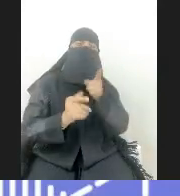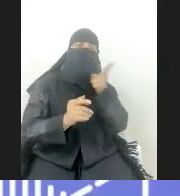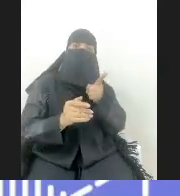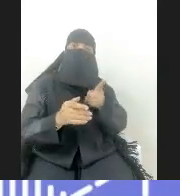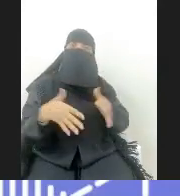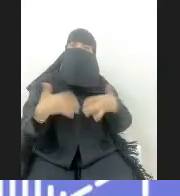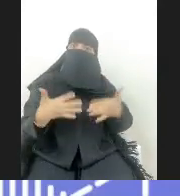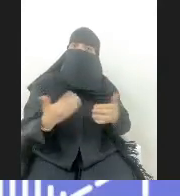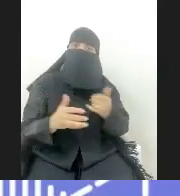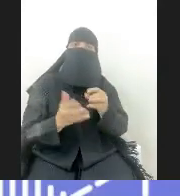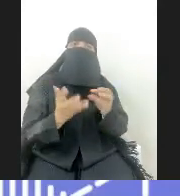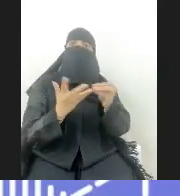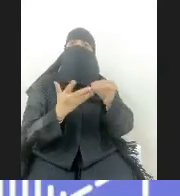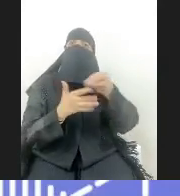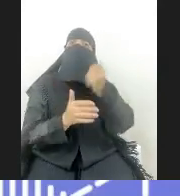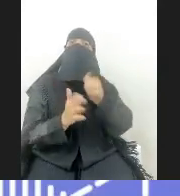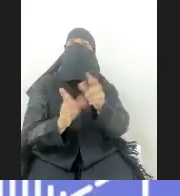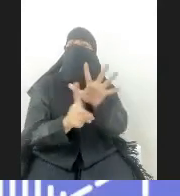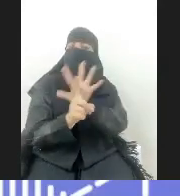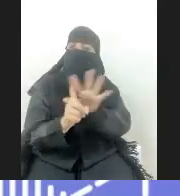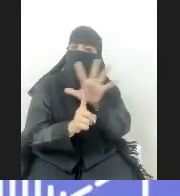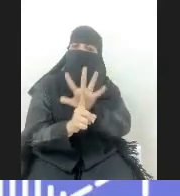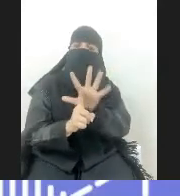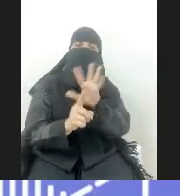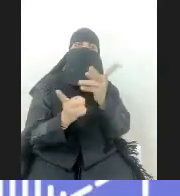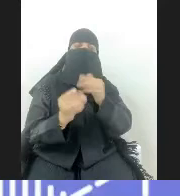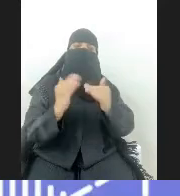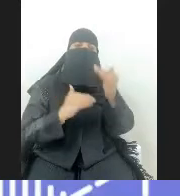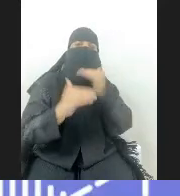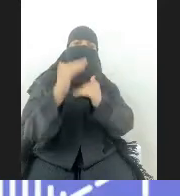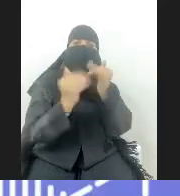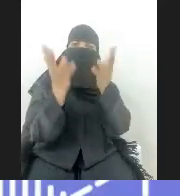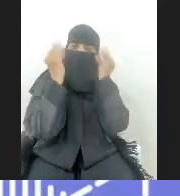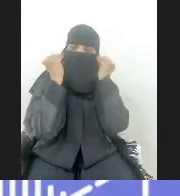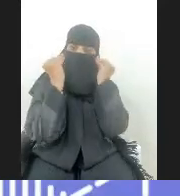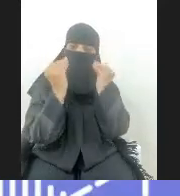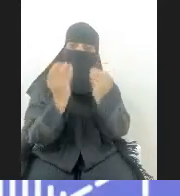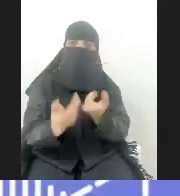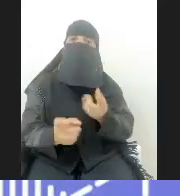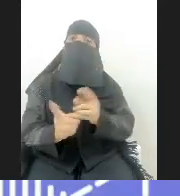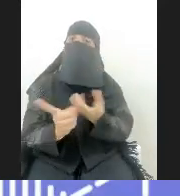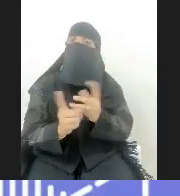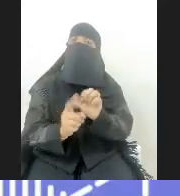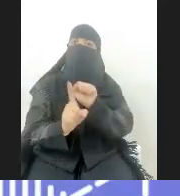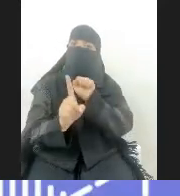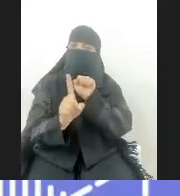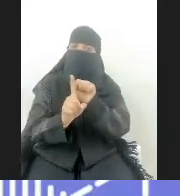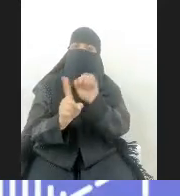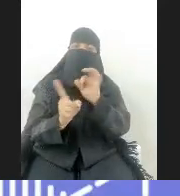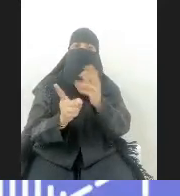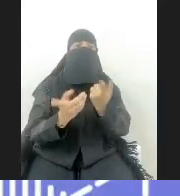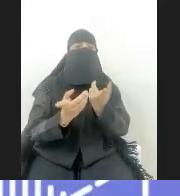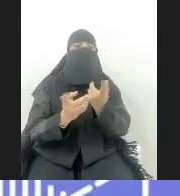دوراً فاعلاً ومؤثراً في الارتقاء بالعملية التعليمية لتحقيق النتائج المرجوة،